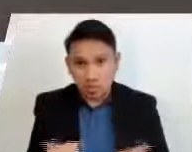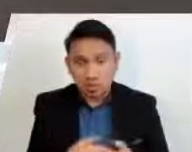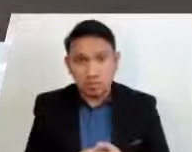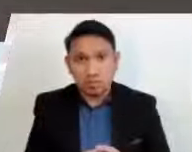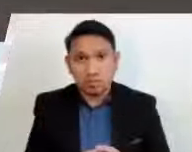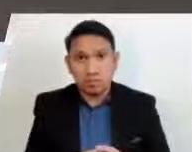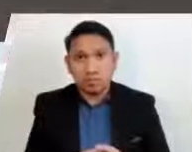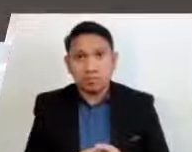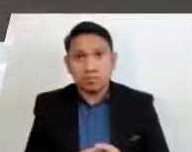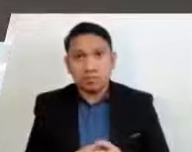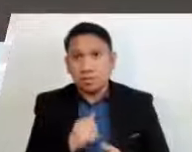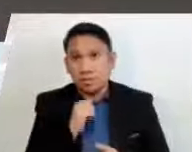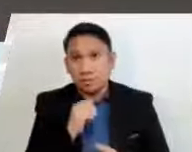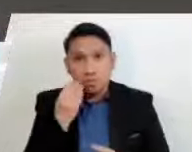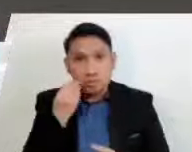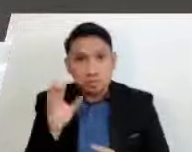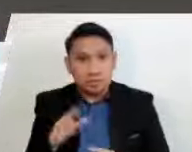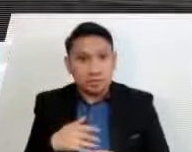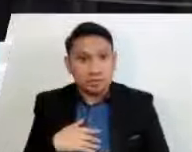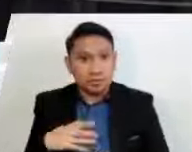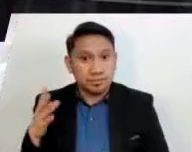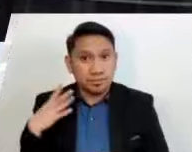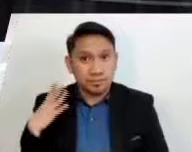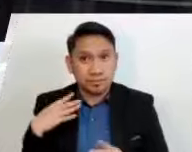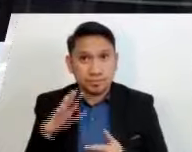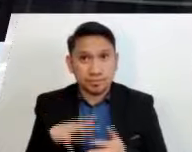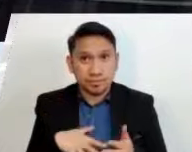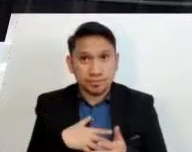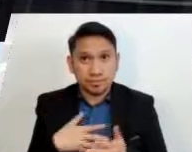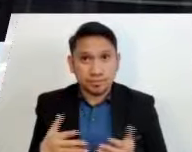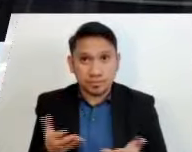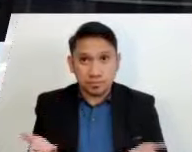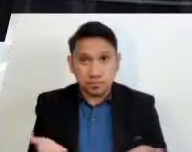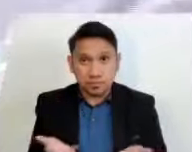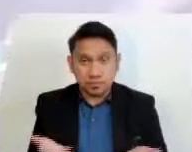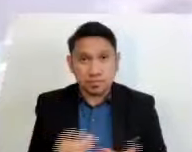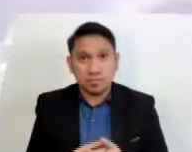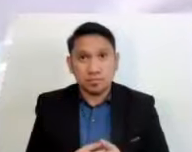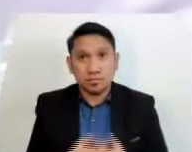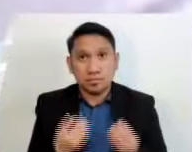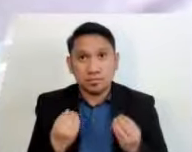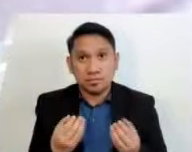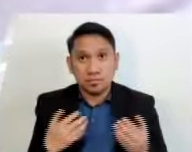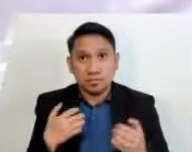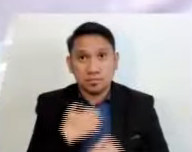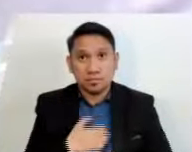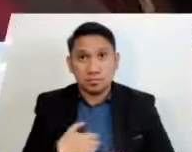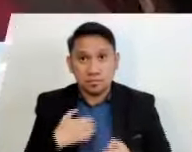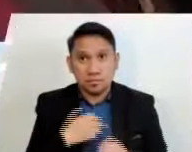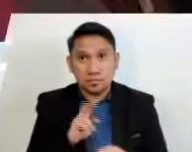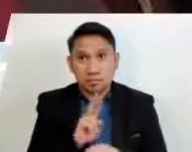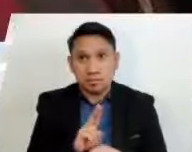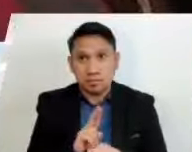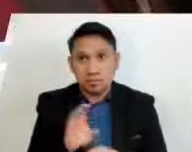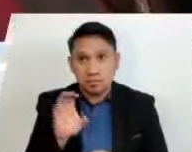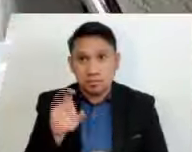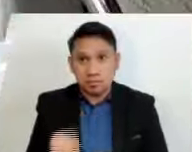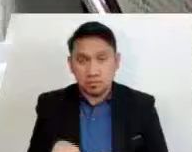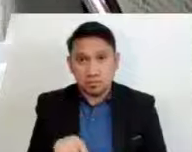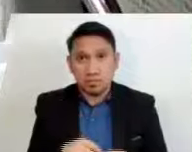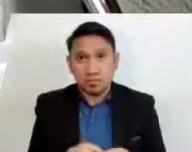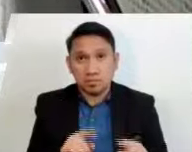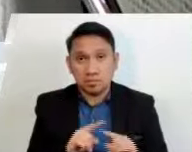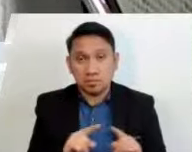umuwi at dito na hinintay ang schedule ng biyahe. Maraming inaaliw ang sarili gamit ang cellphone. Buti na lang at